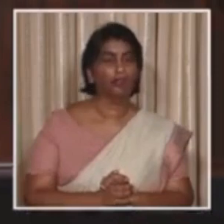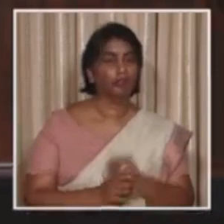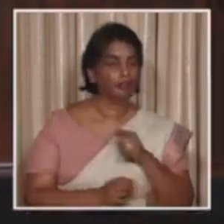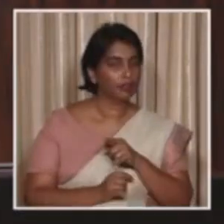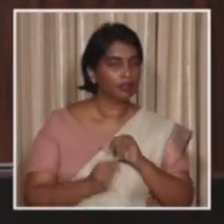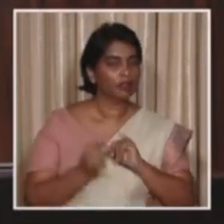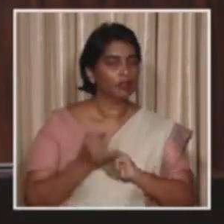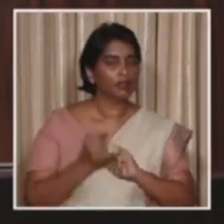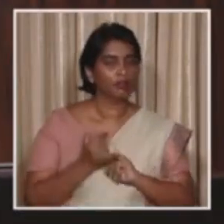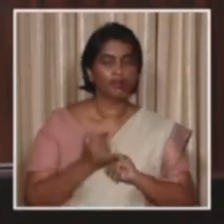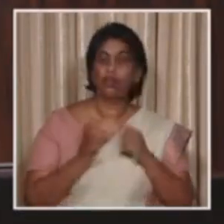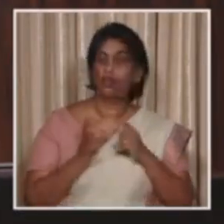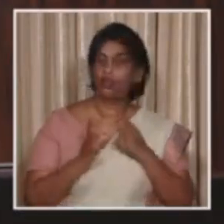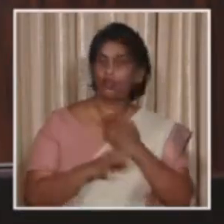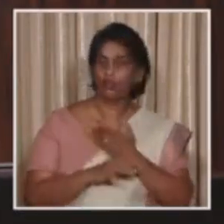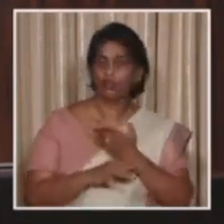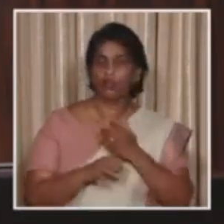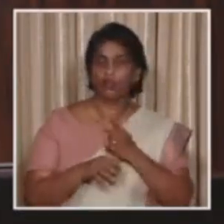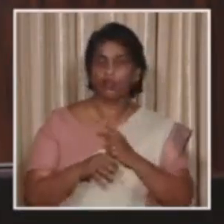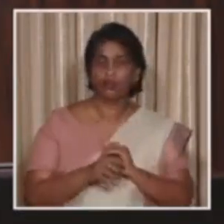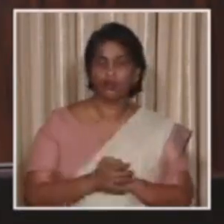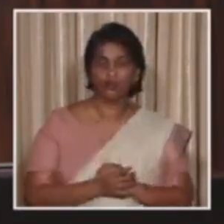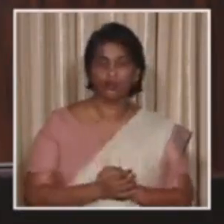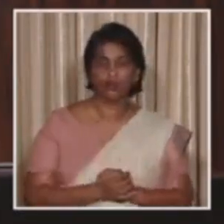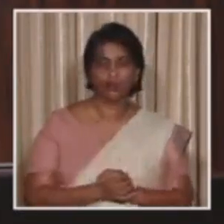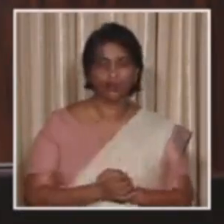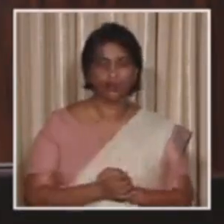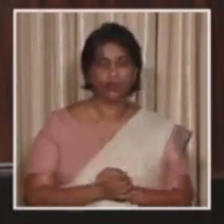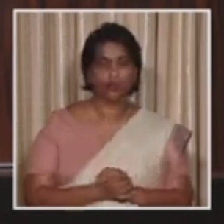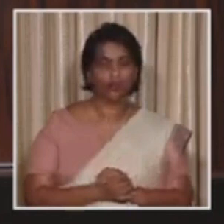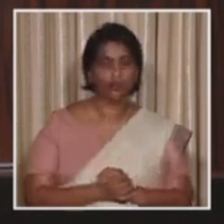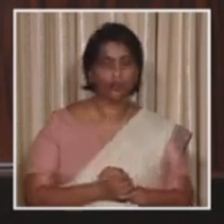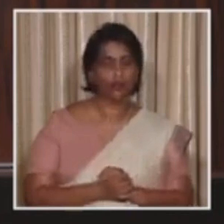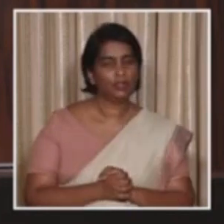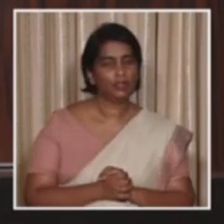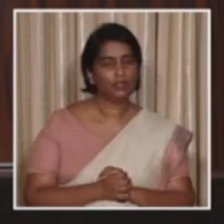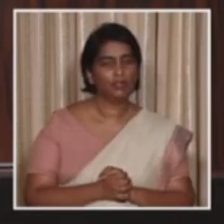எஸ் அடைக்கலநாதன் கருமாந்திரிதும் அவத்துவரை வினாடி ஹத்தாய காலையாக கிளம்பினோம். நன்றி.